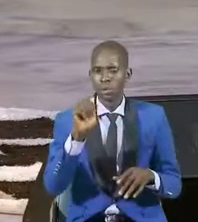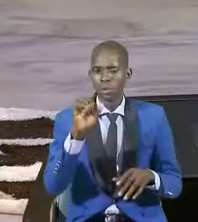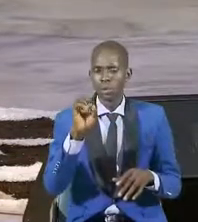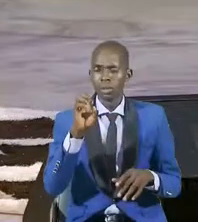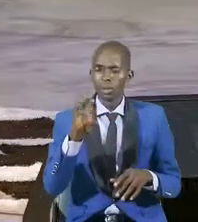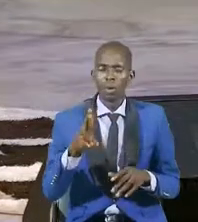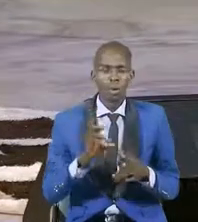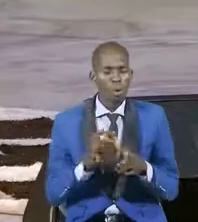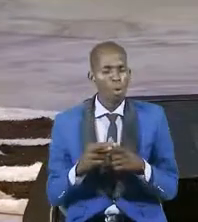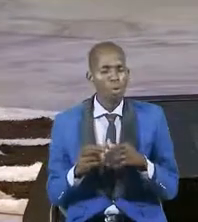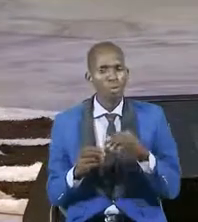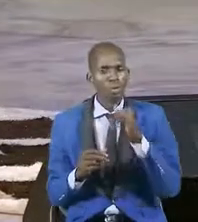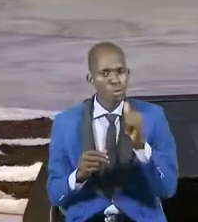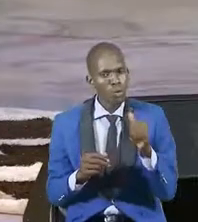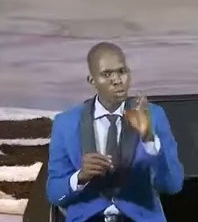César? Oui ou non?